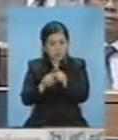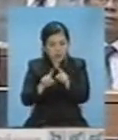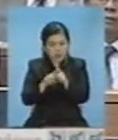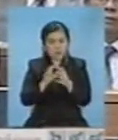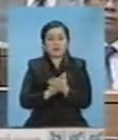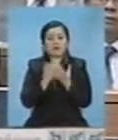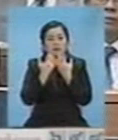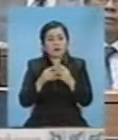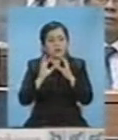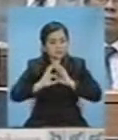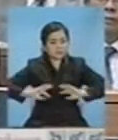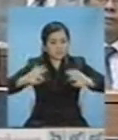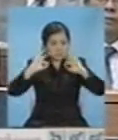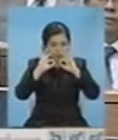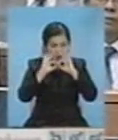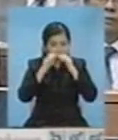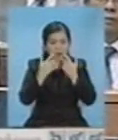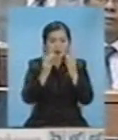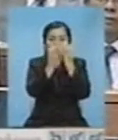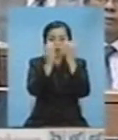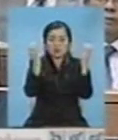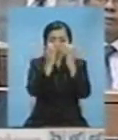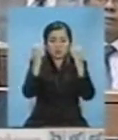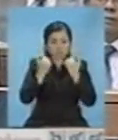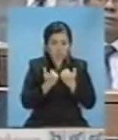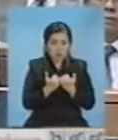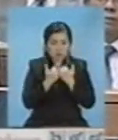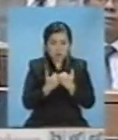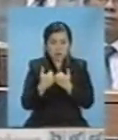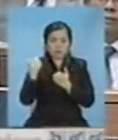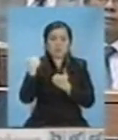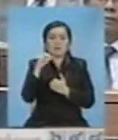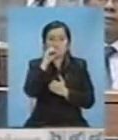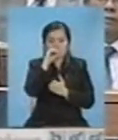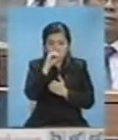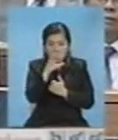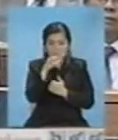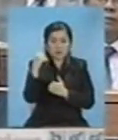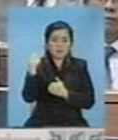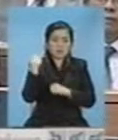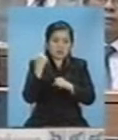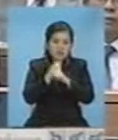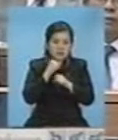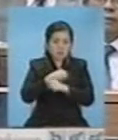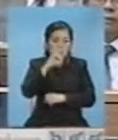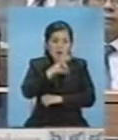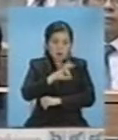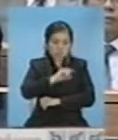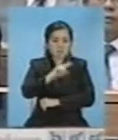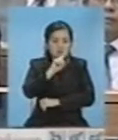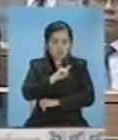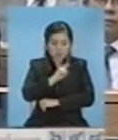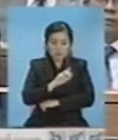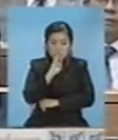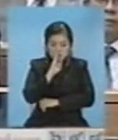ที่สำคัญรัฐธรรมนูญฉบับปัจจุบันยังกำหนดให้มีประมวลจริยธรรมผู้ดำรงตำแหน่งท